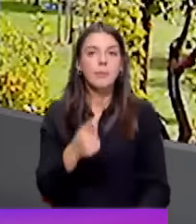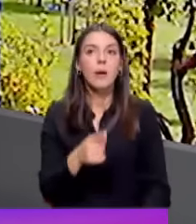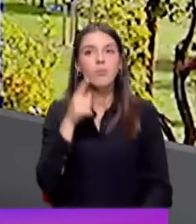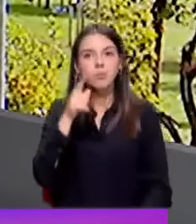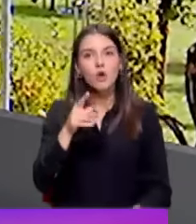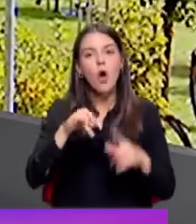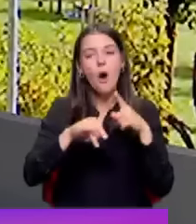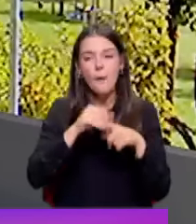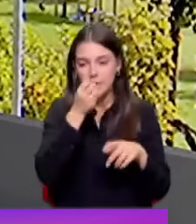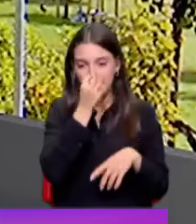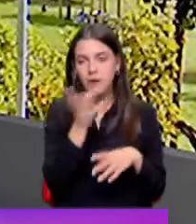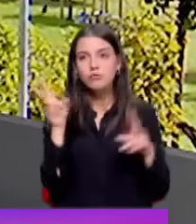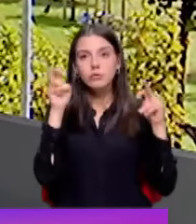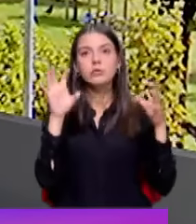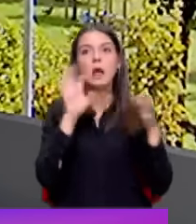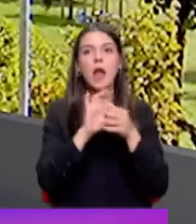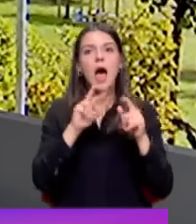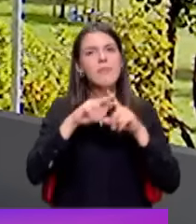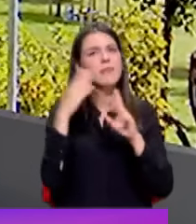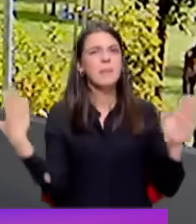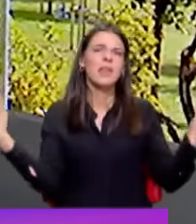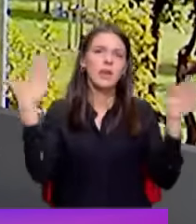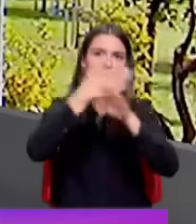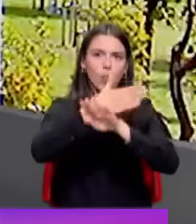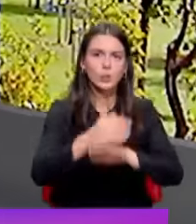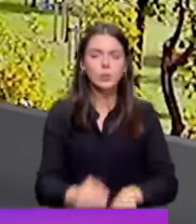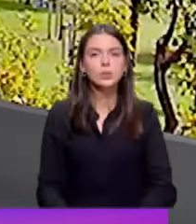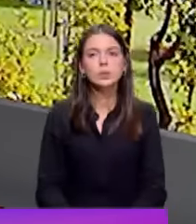hobi bahçesi meselesiyle ilgili Adıyaman'a gidiyoruz.